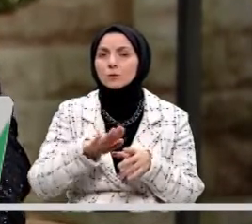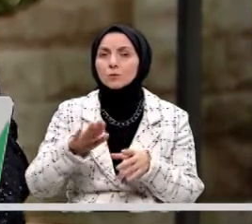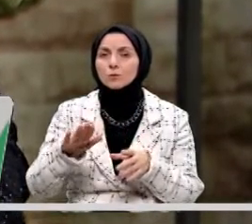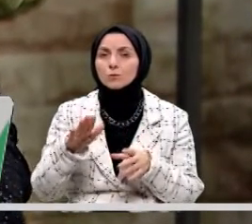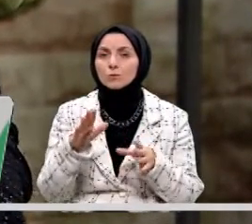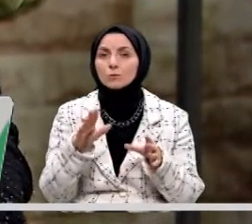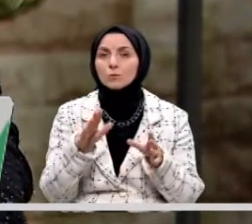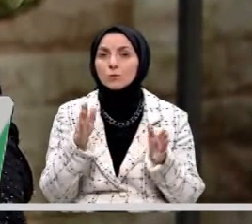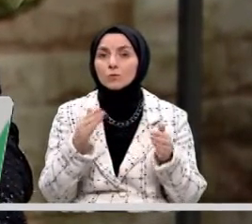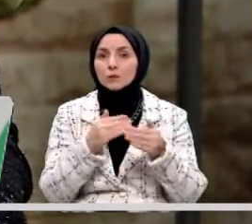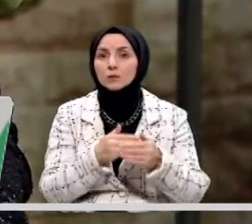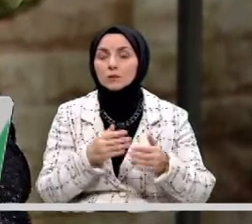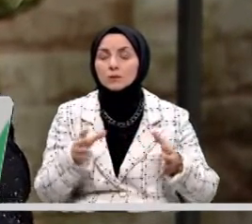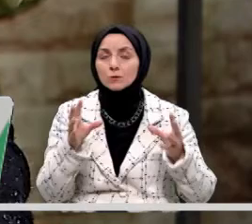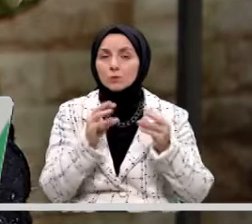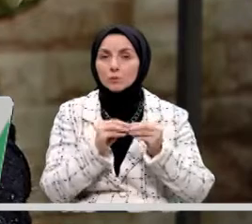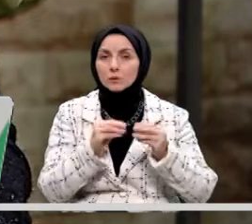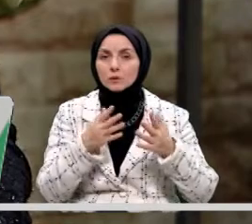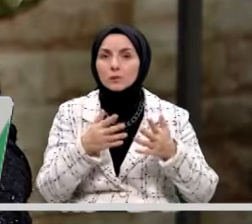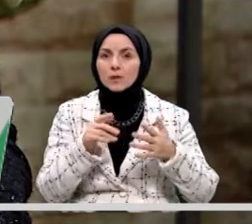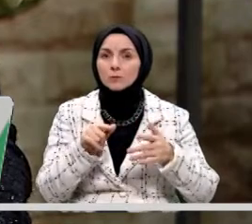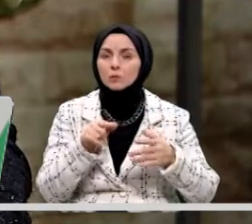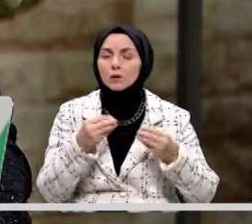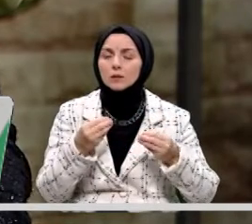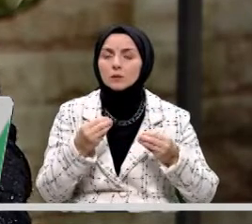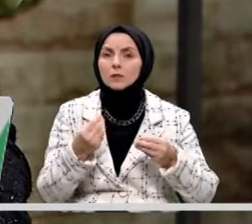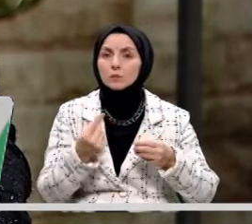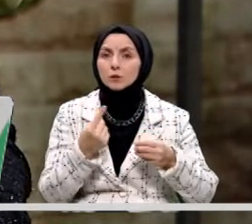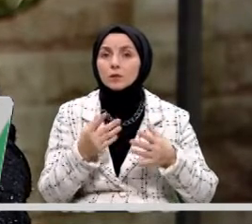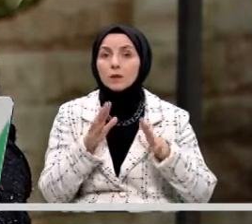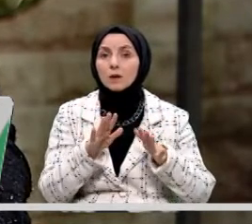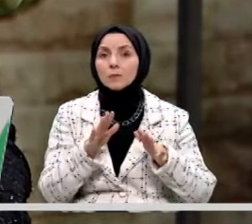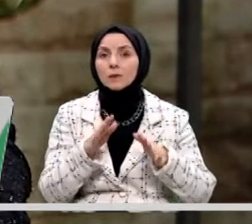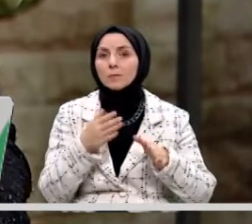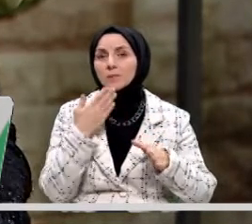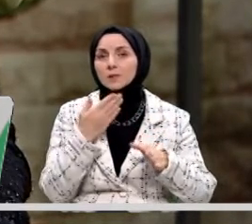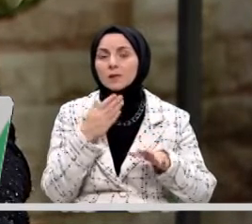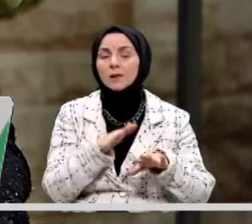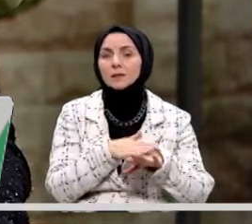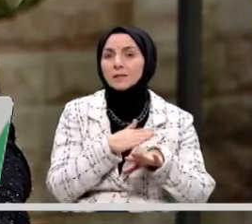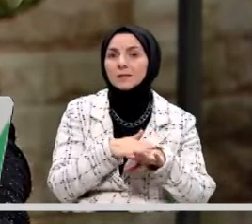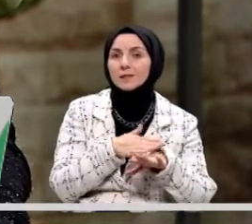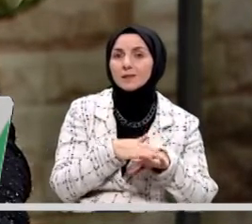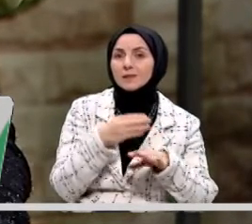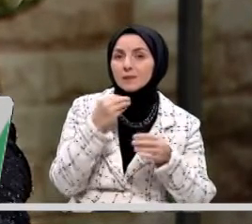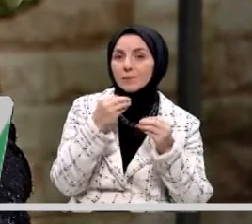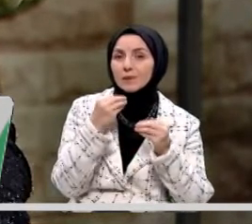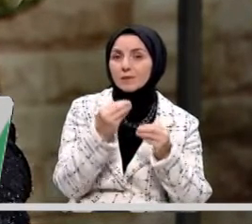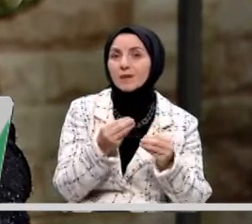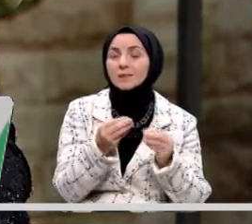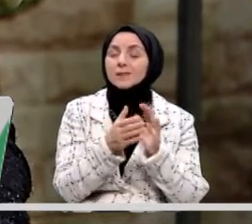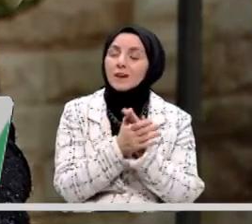bunlar iyi şeyler de aldı sen oradaki kediyi yemek verdin Aferin sana Sen bugün